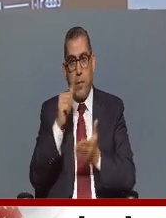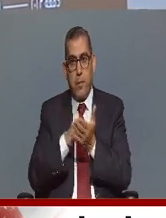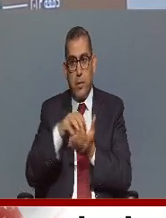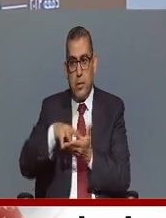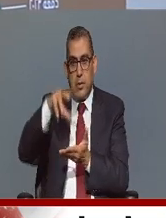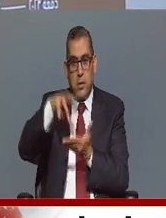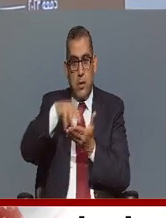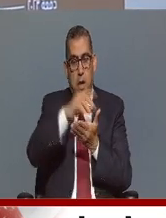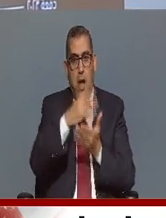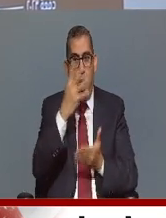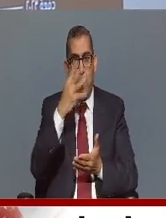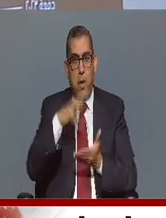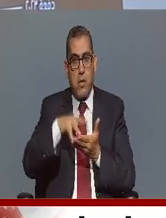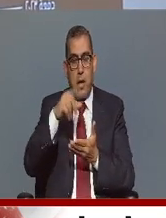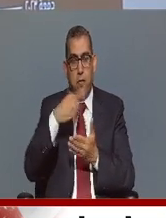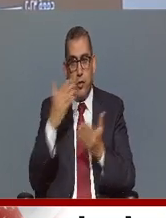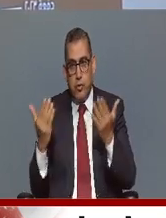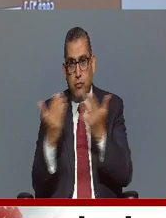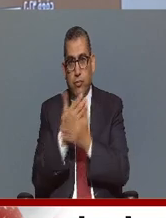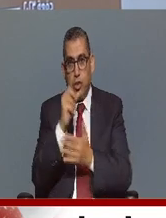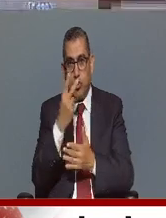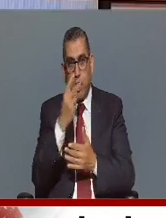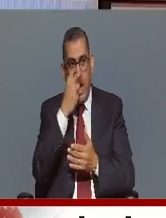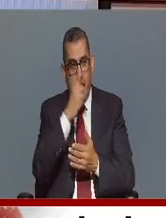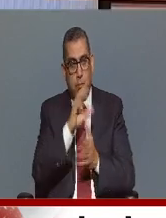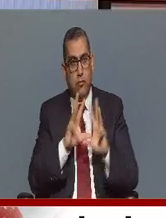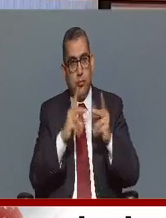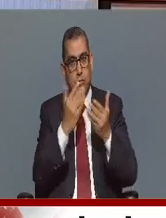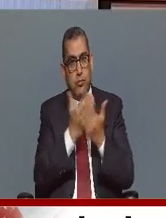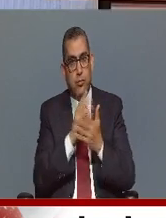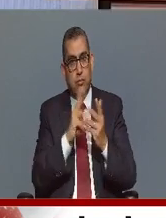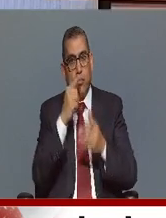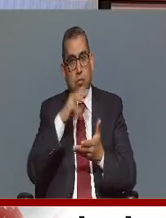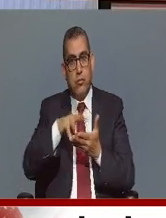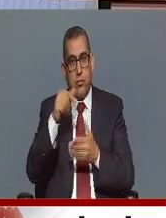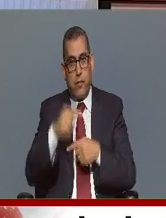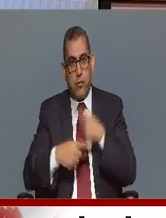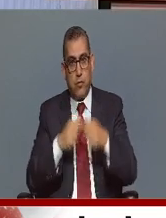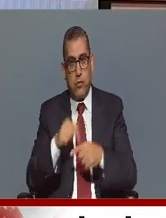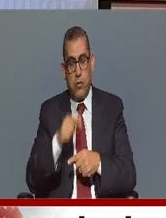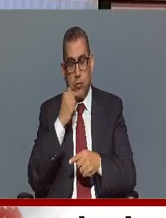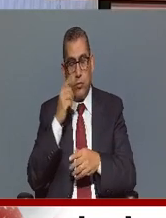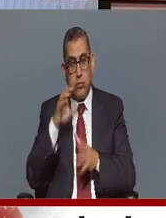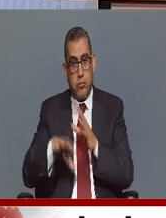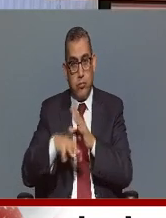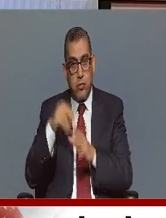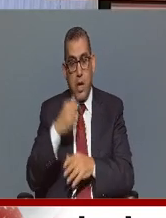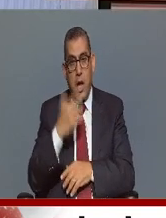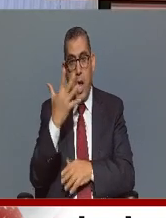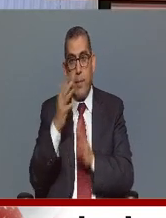ثقافة وإحلال وتجديد 12 قصر ثقافة وبيت ثقافي وإنشاء